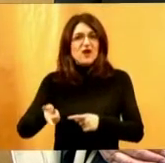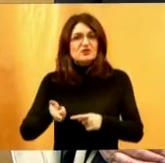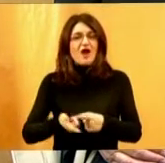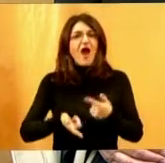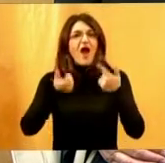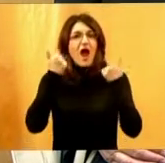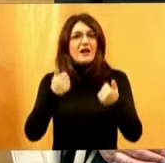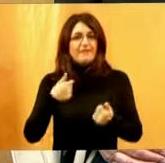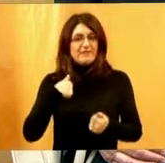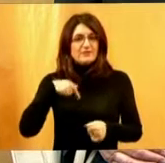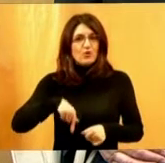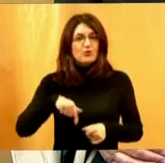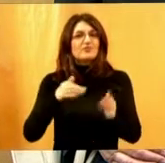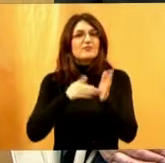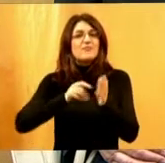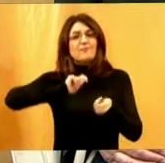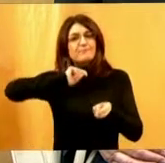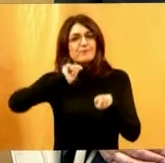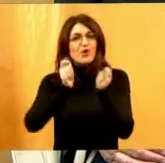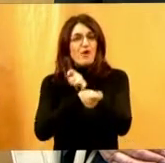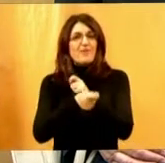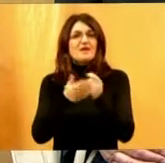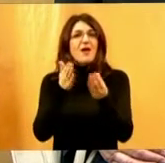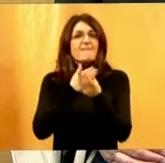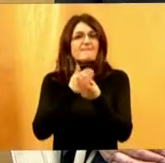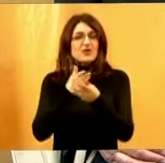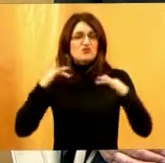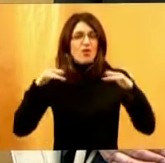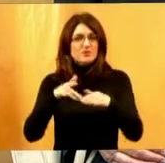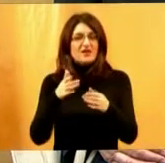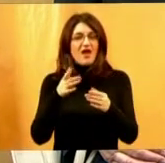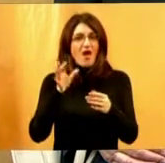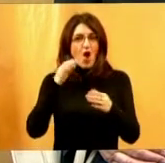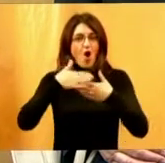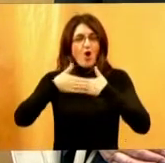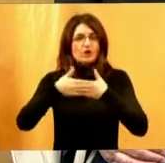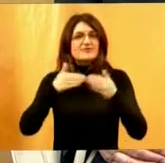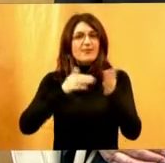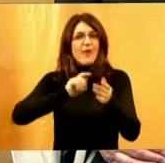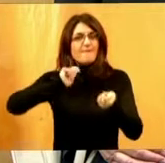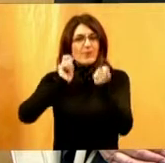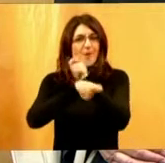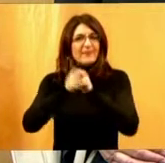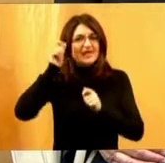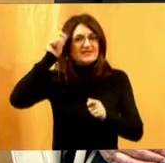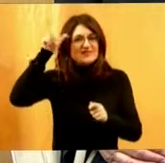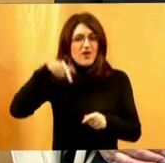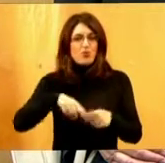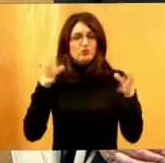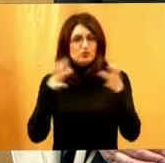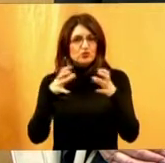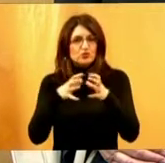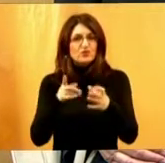zato smo tu da mijenjamo međuljudske odnose, da mijenjamo svijest u društvu, da gradimo